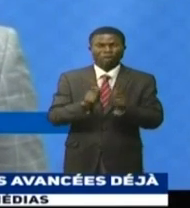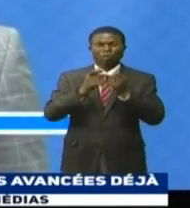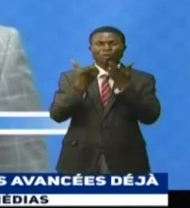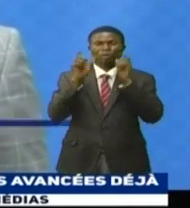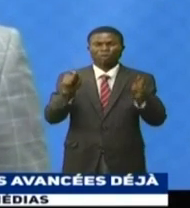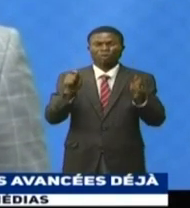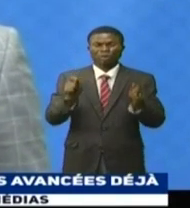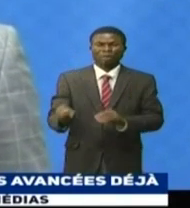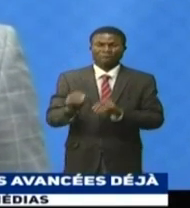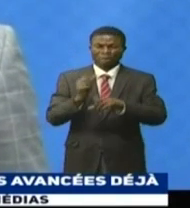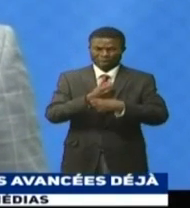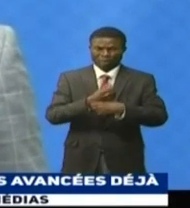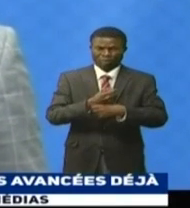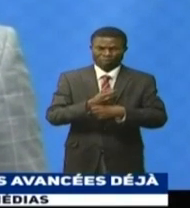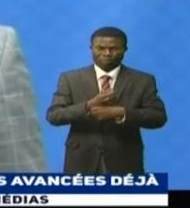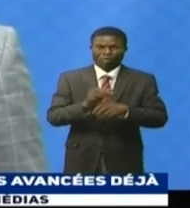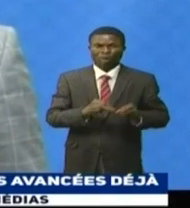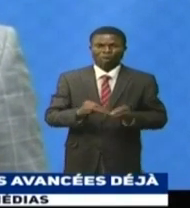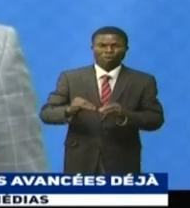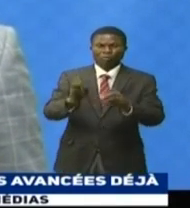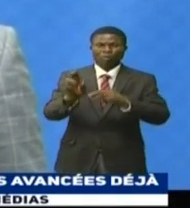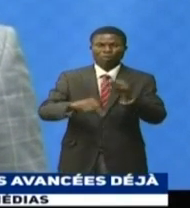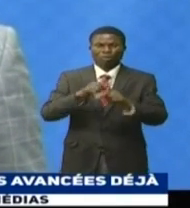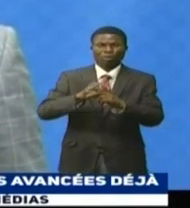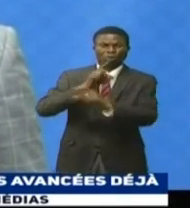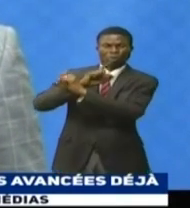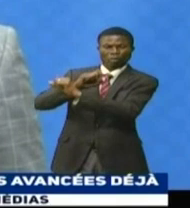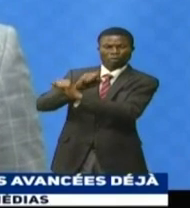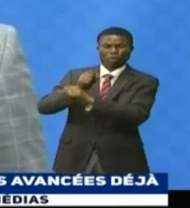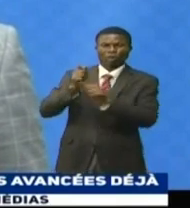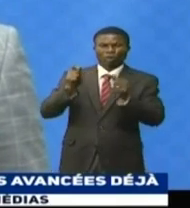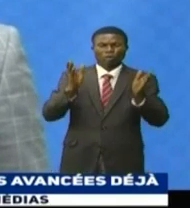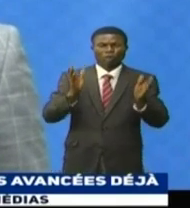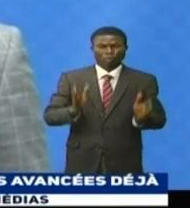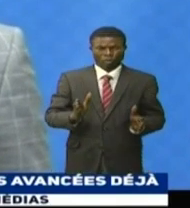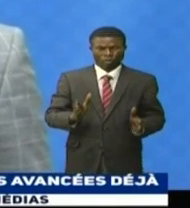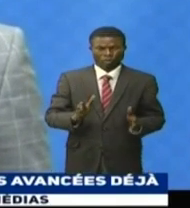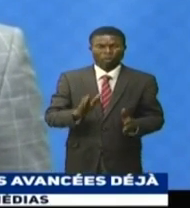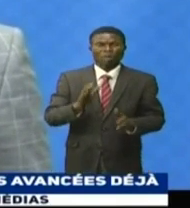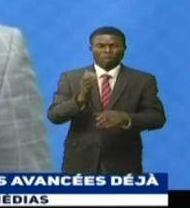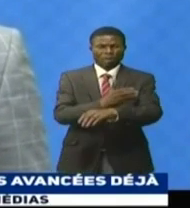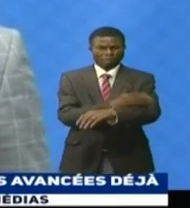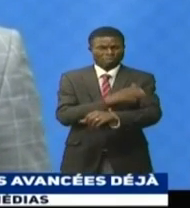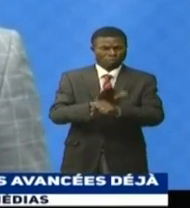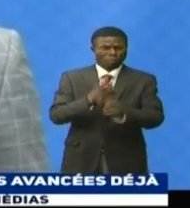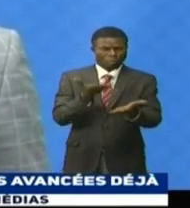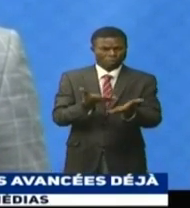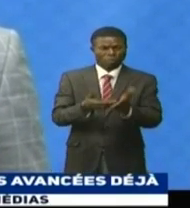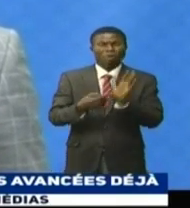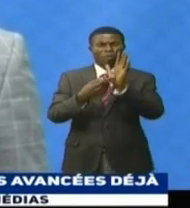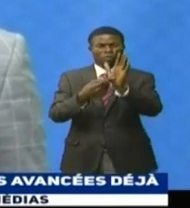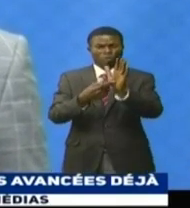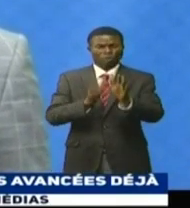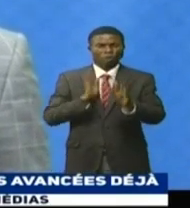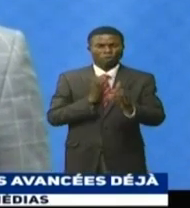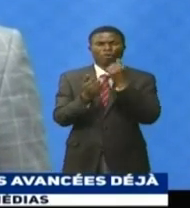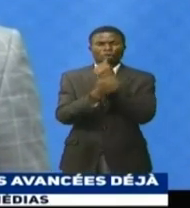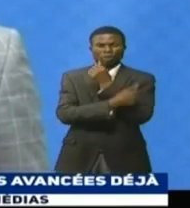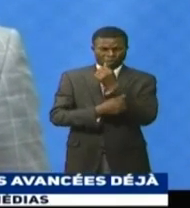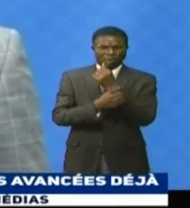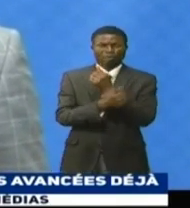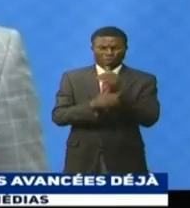la mise en place d'un mécanisme national de protection des journalistes donc autant avancer qui justifient aujourd'hui que notre pays